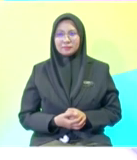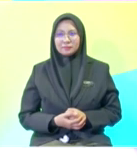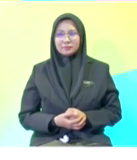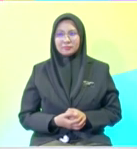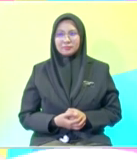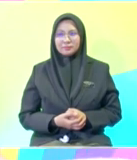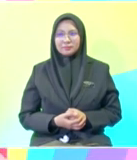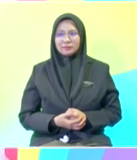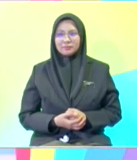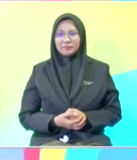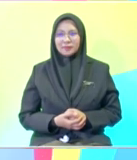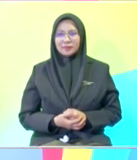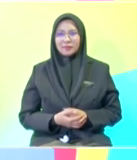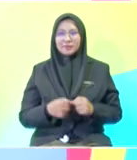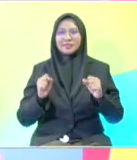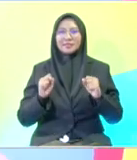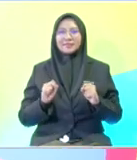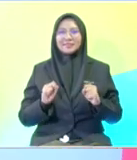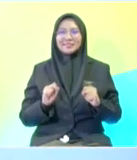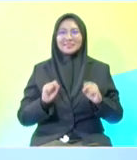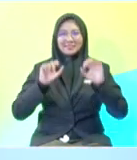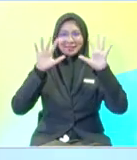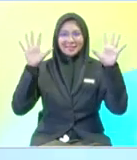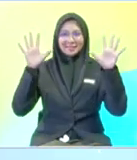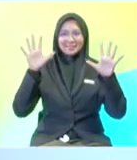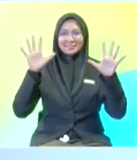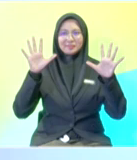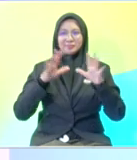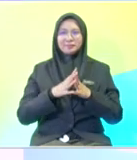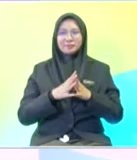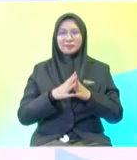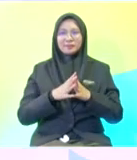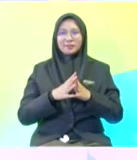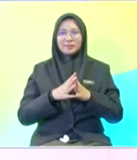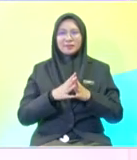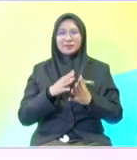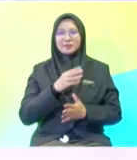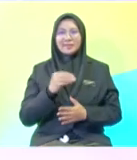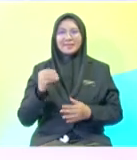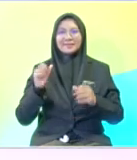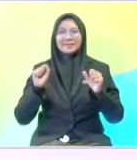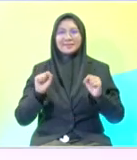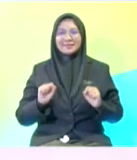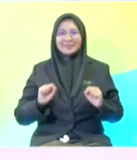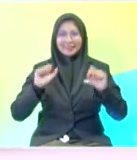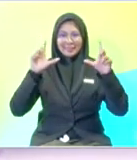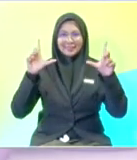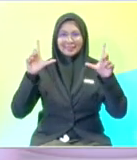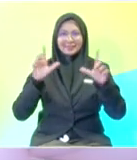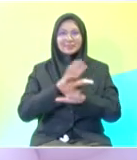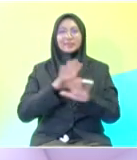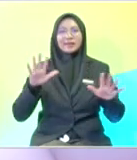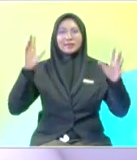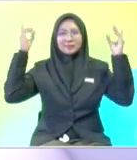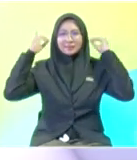terang dan jelas Oke terlihat jawabannya Iya tepat sekali bacaannya masih terang dan jelas Oke kita lihat